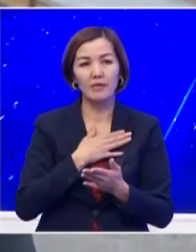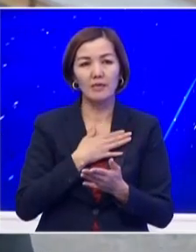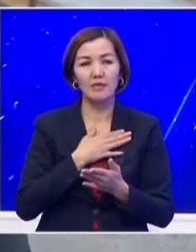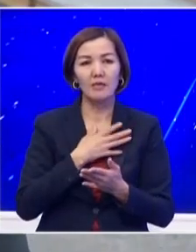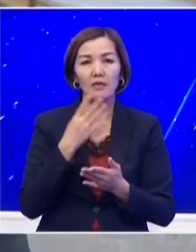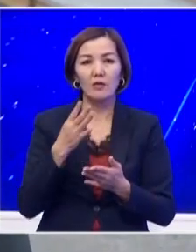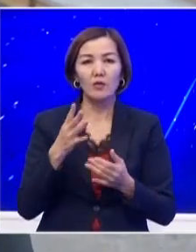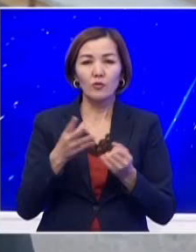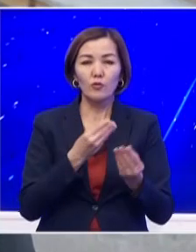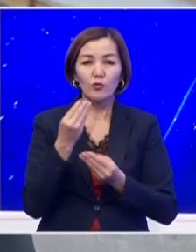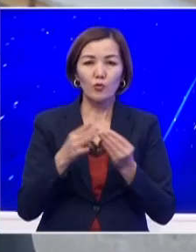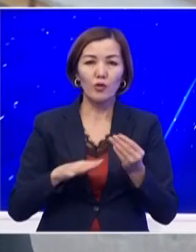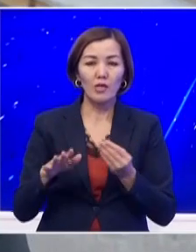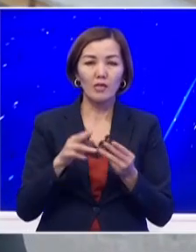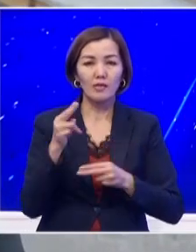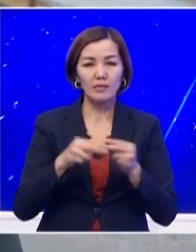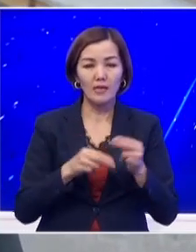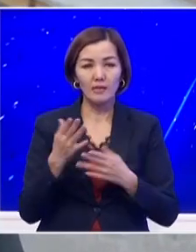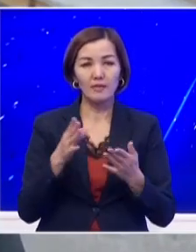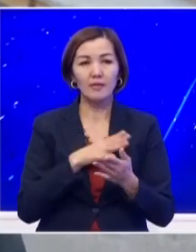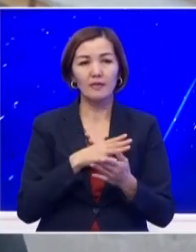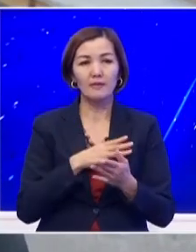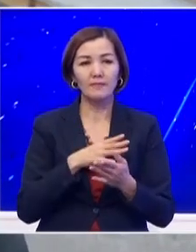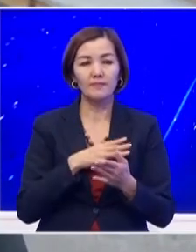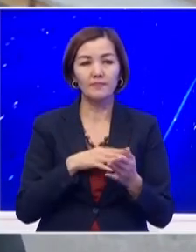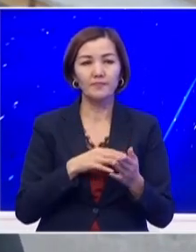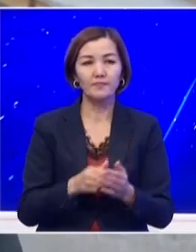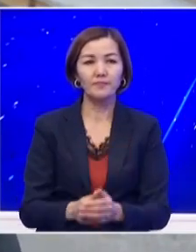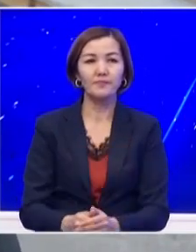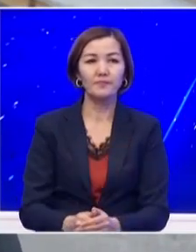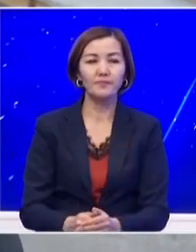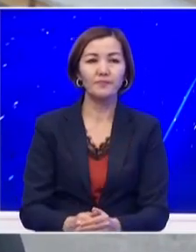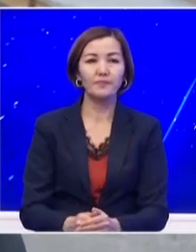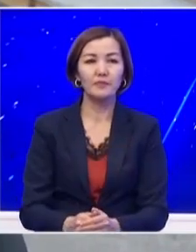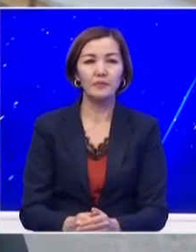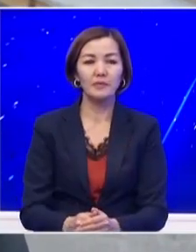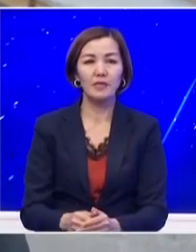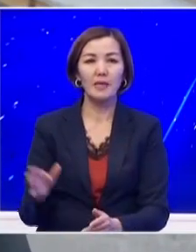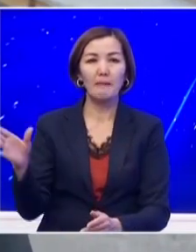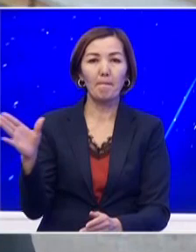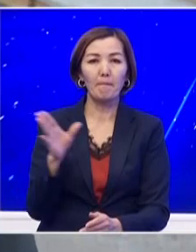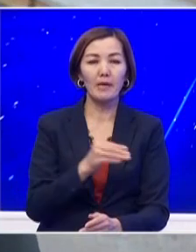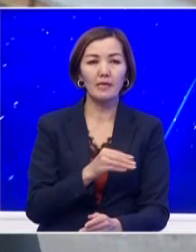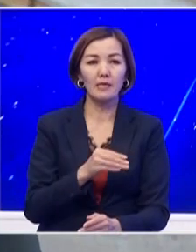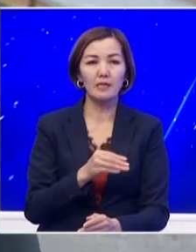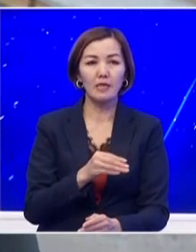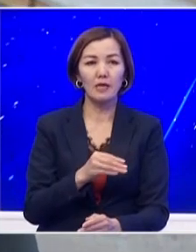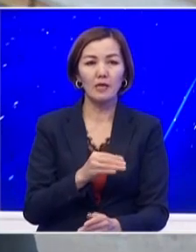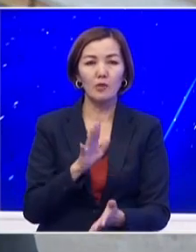4 аула салынды, скверлар салынды, жақсы-жақсы. Каждый бүкіл скверде урна,